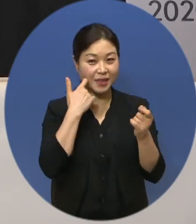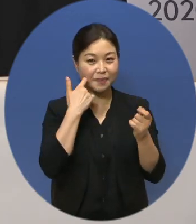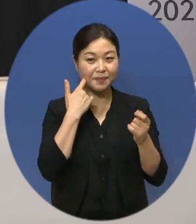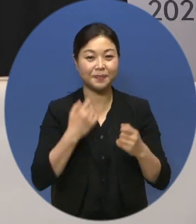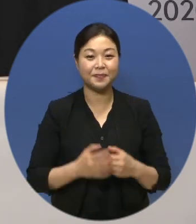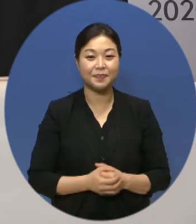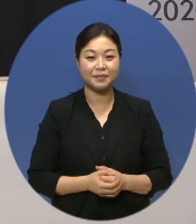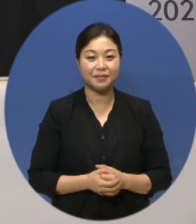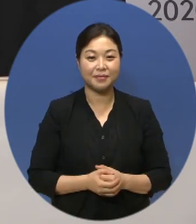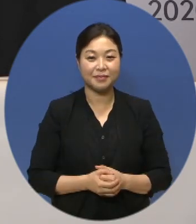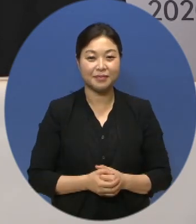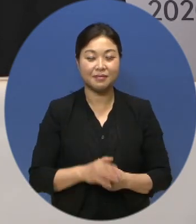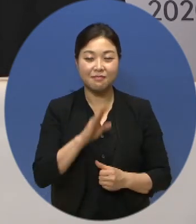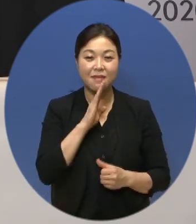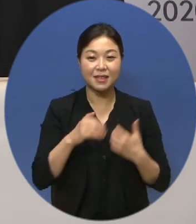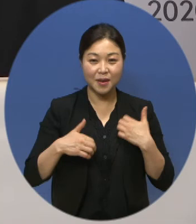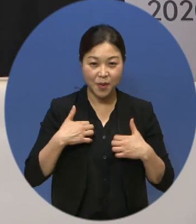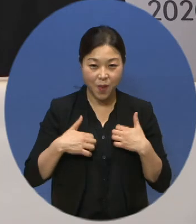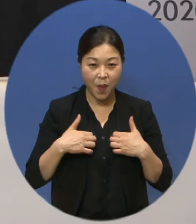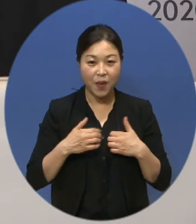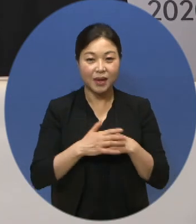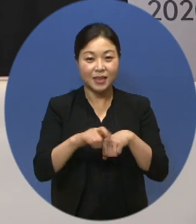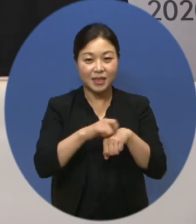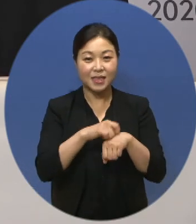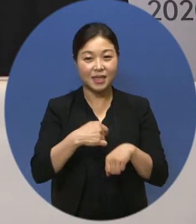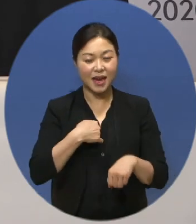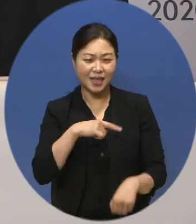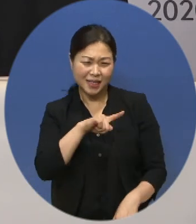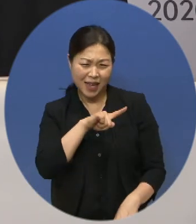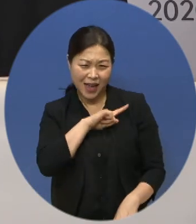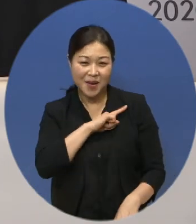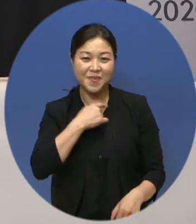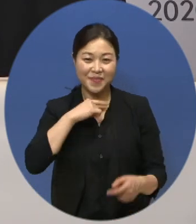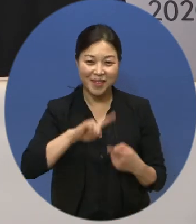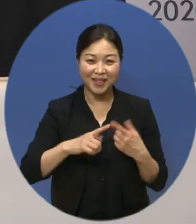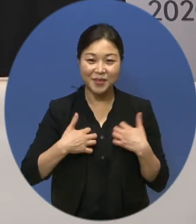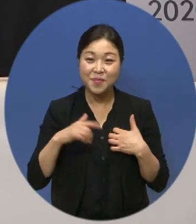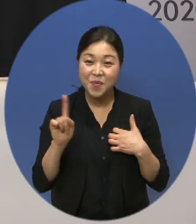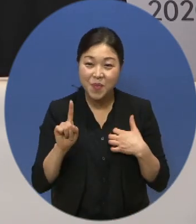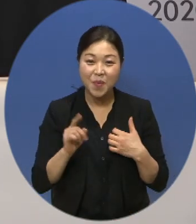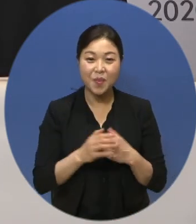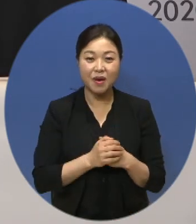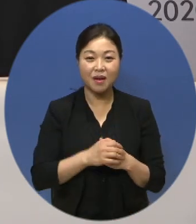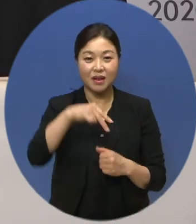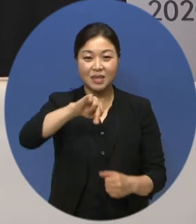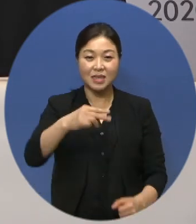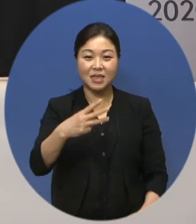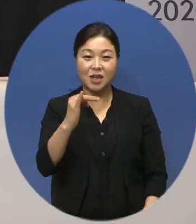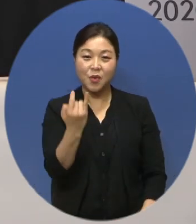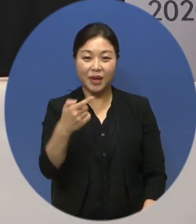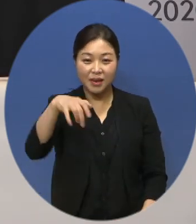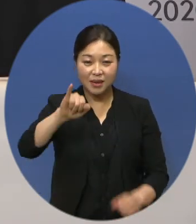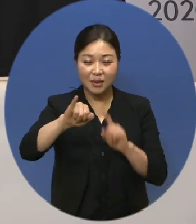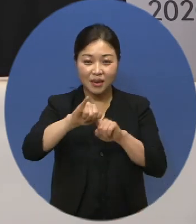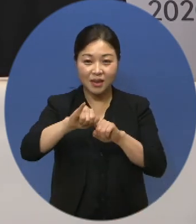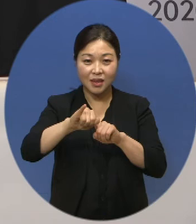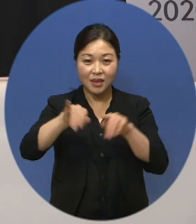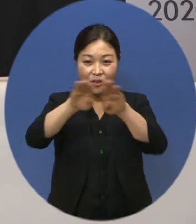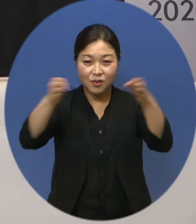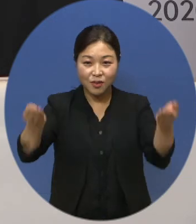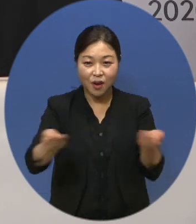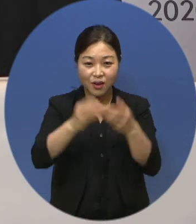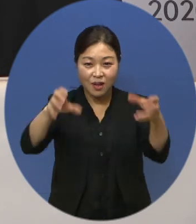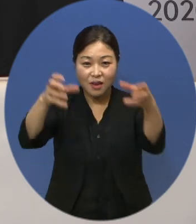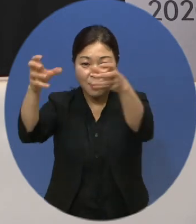들어서 너무 재밌었고 그리고 제가 특히 재밌었던 씬은 그 실외기를 뚜껑을 열었는데 이제